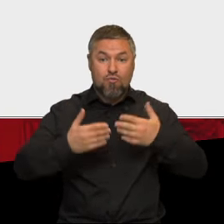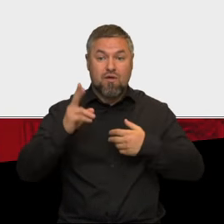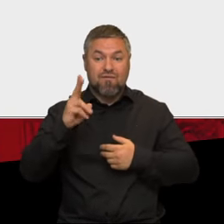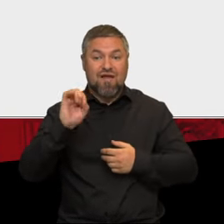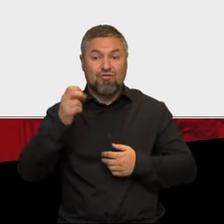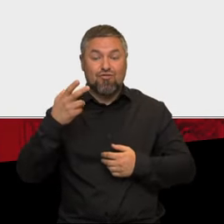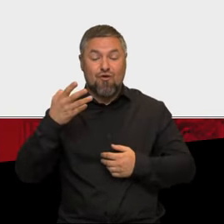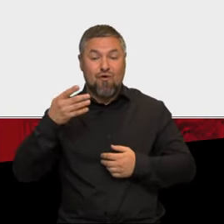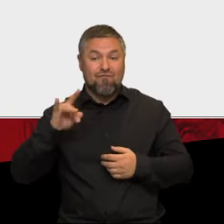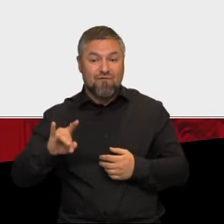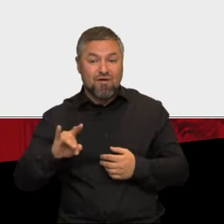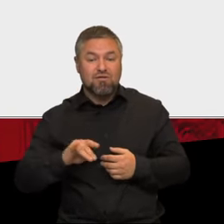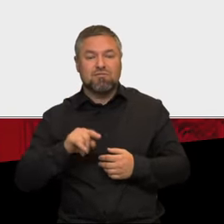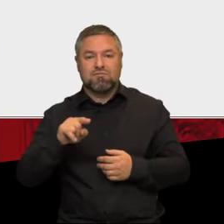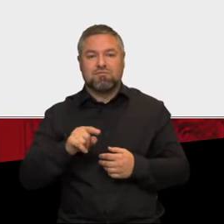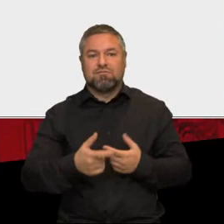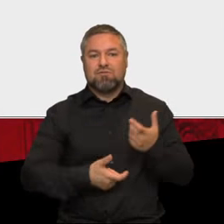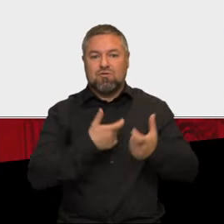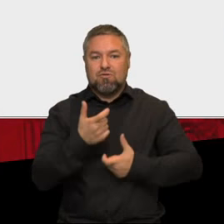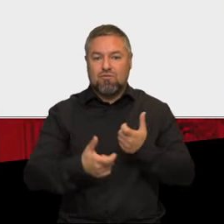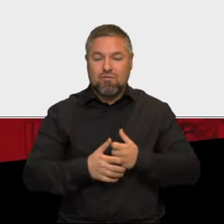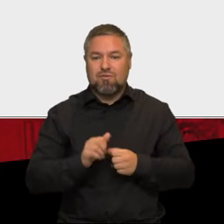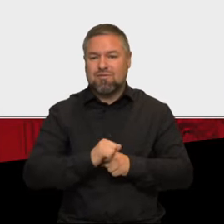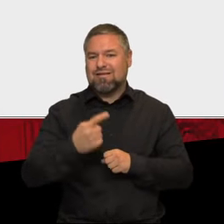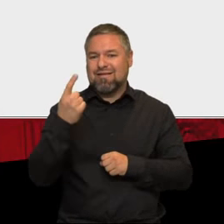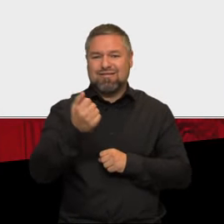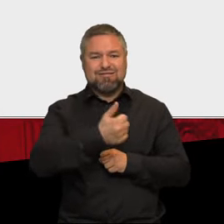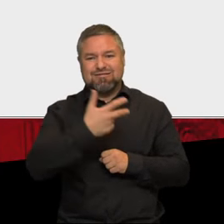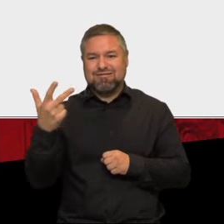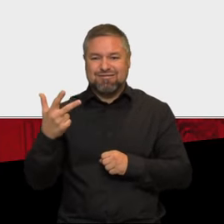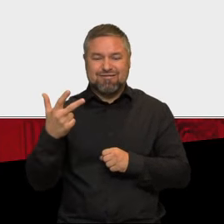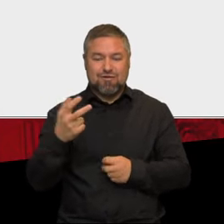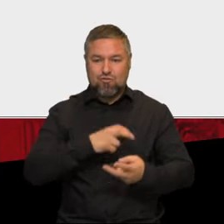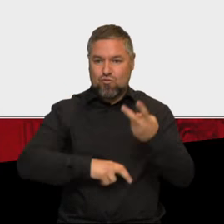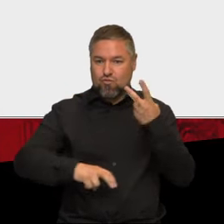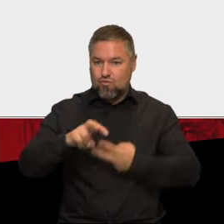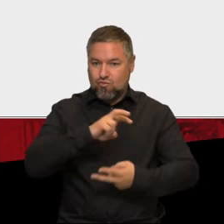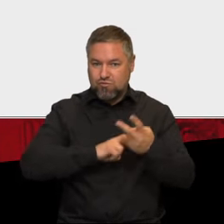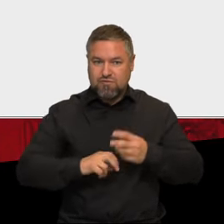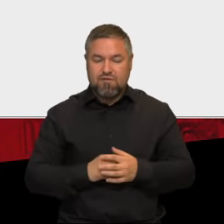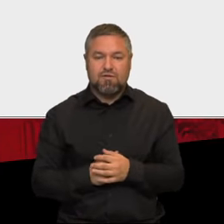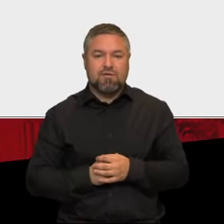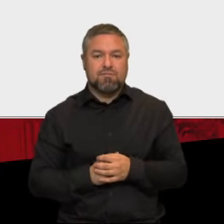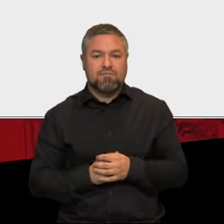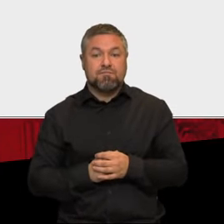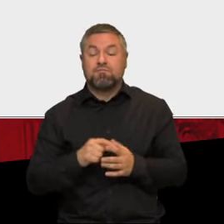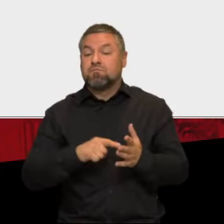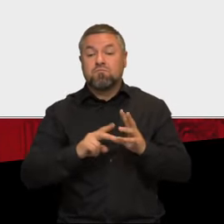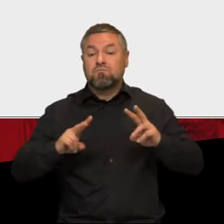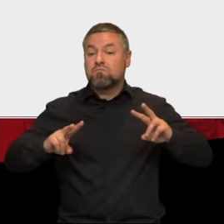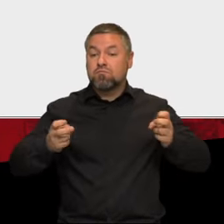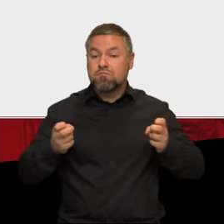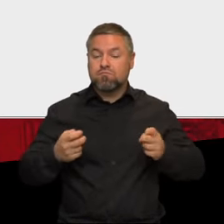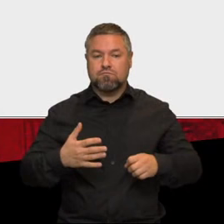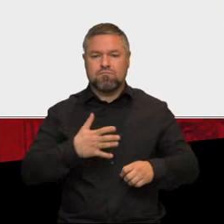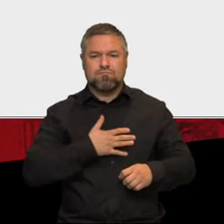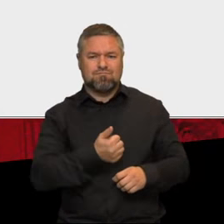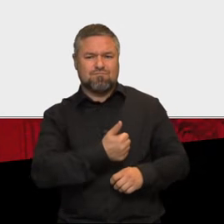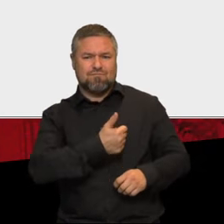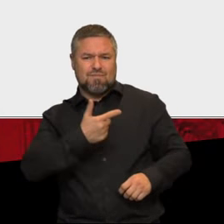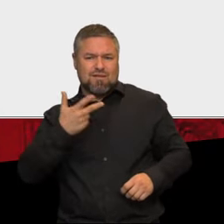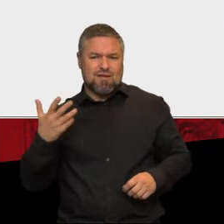kwantowego, symulacje kwantowe materii są jednym z trzech potencjalnych zastosowań. A bierze się to stąd, że mając nawet